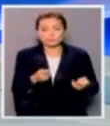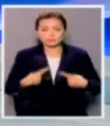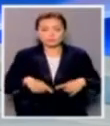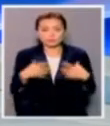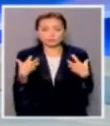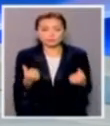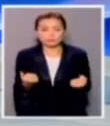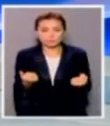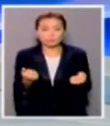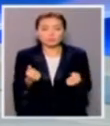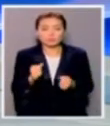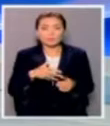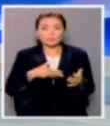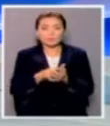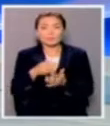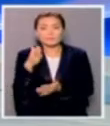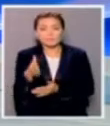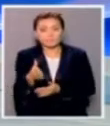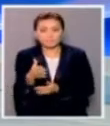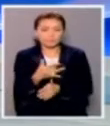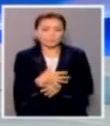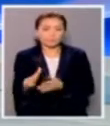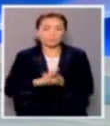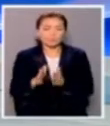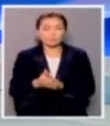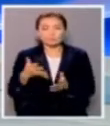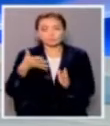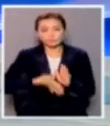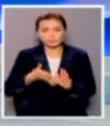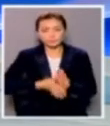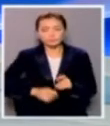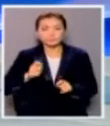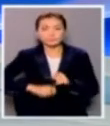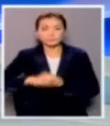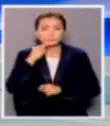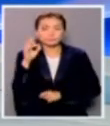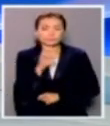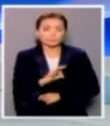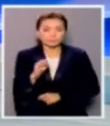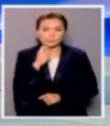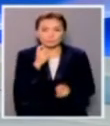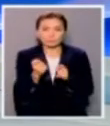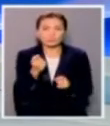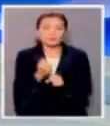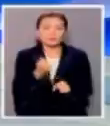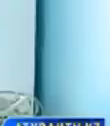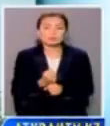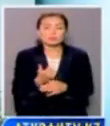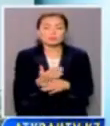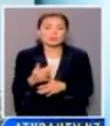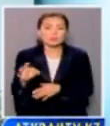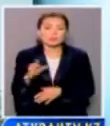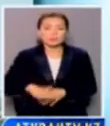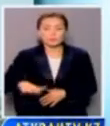управления здравоохранения, компенсация будет выплачена после заключения Департамента контроля качества и безопасности товаров и услуг по